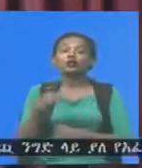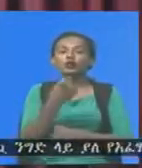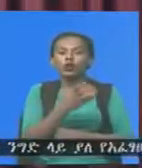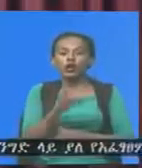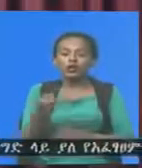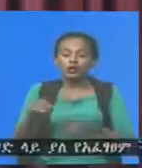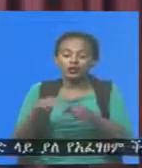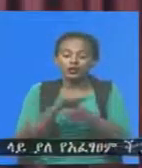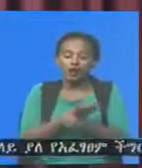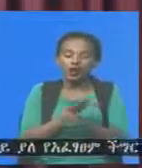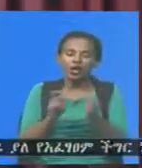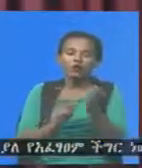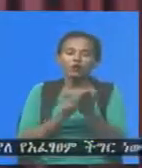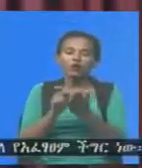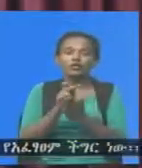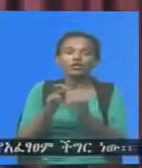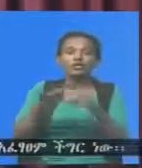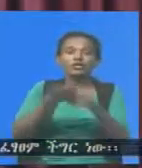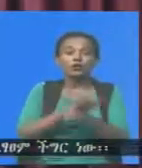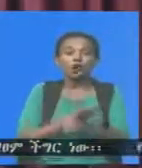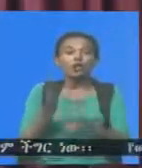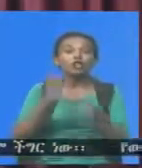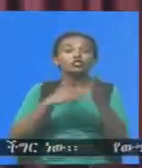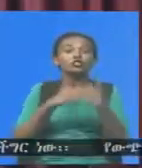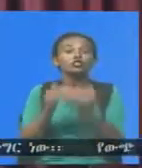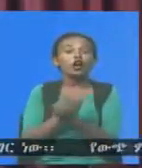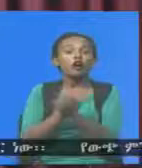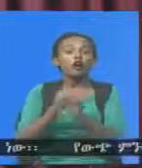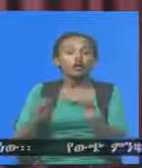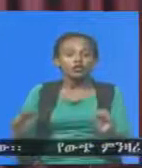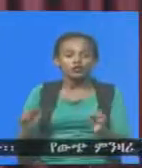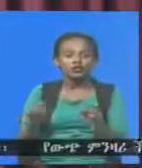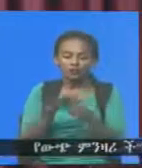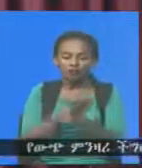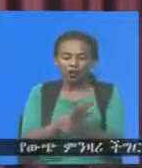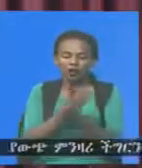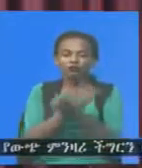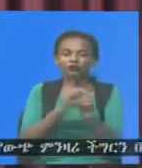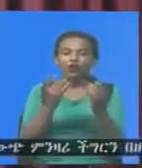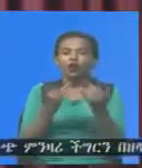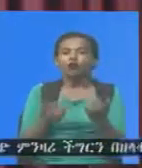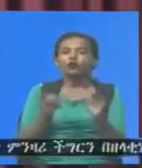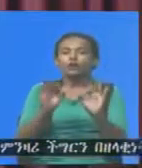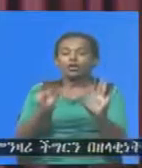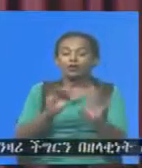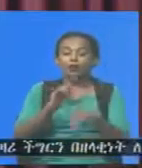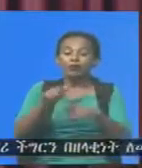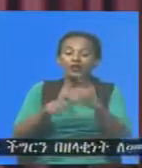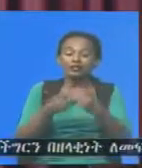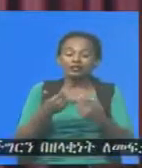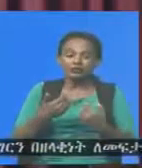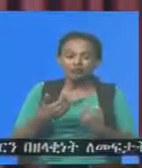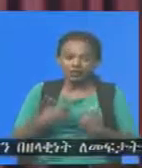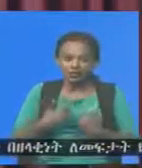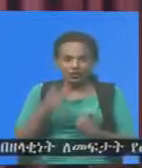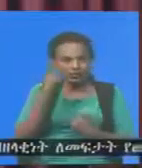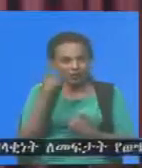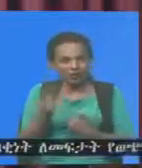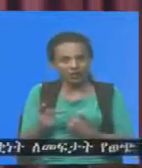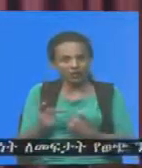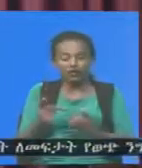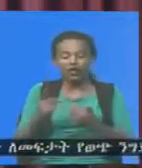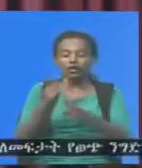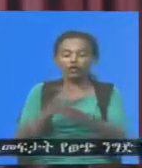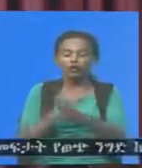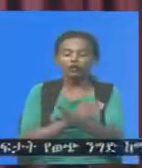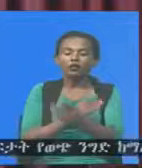የተሟላ ዴሞክራሲ የተሟላ ችግር አፈታት የተሟላ ፍትህ አሁንም የለም በሂደት ያያየን ይያረምን